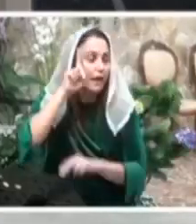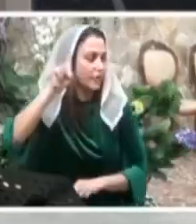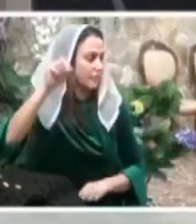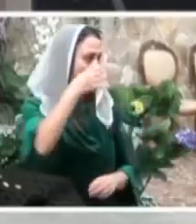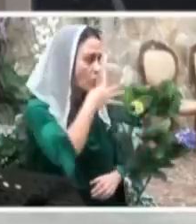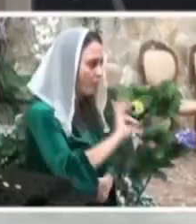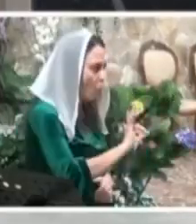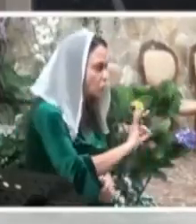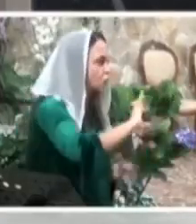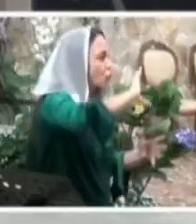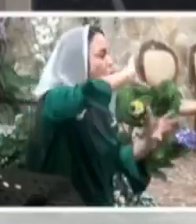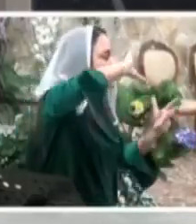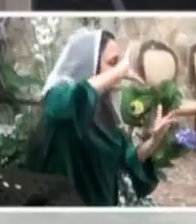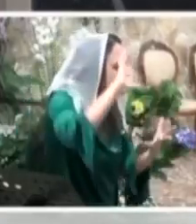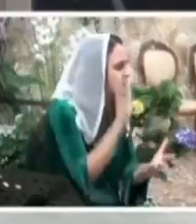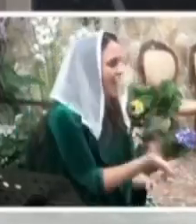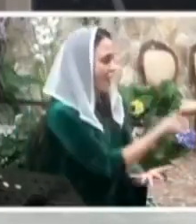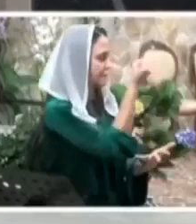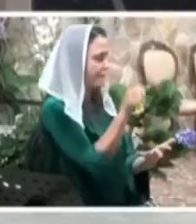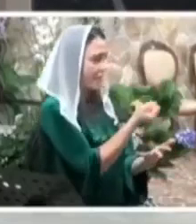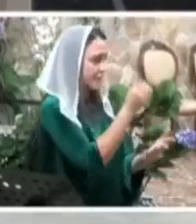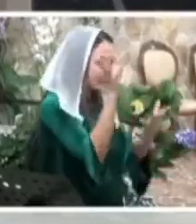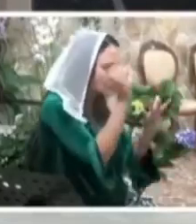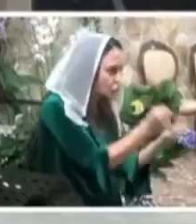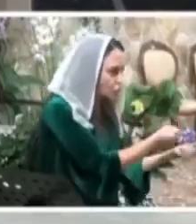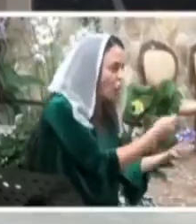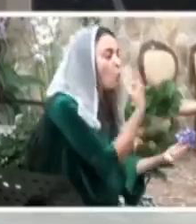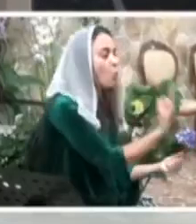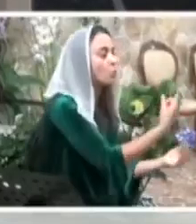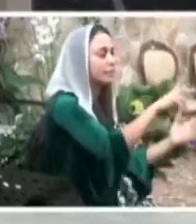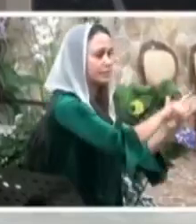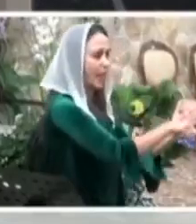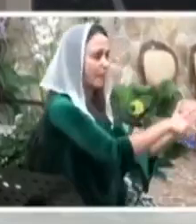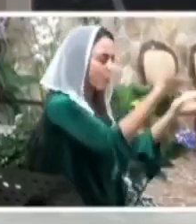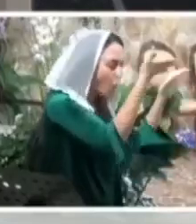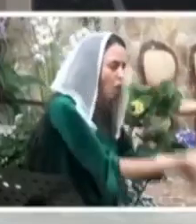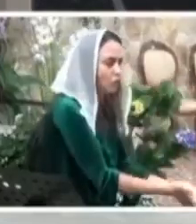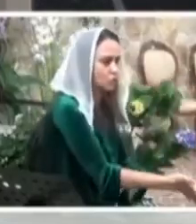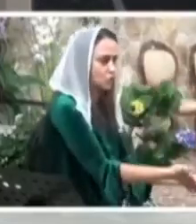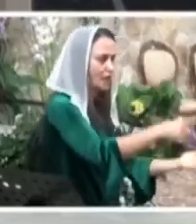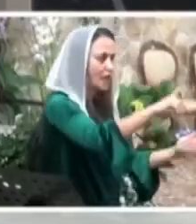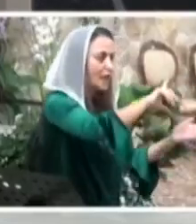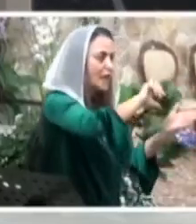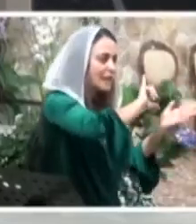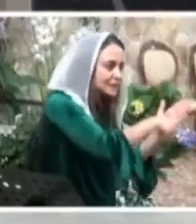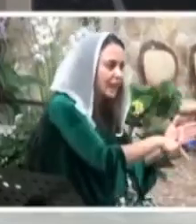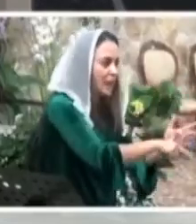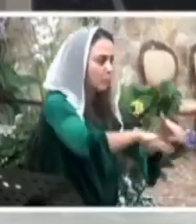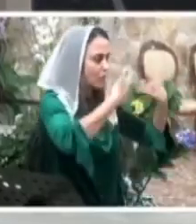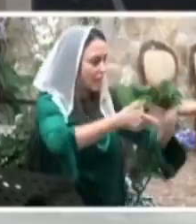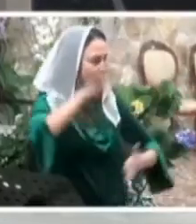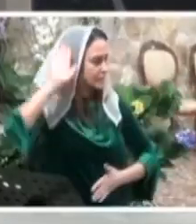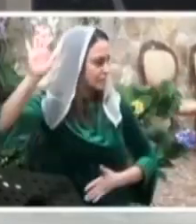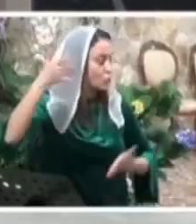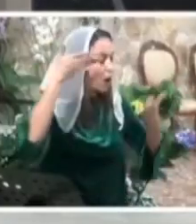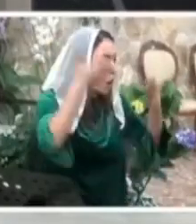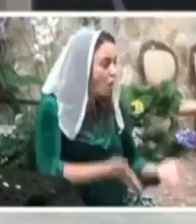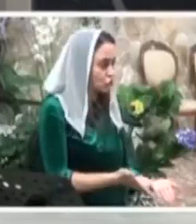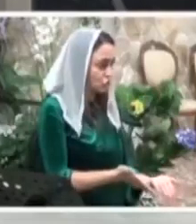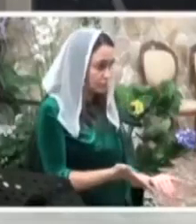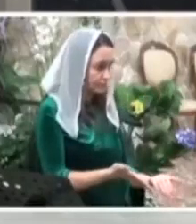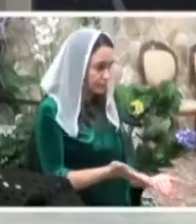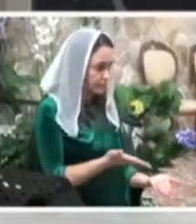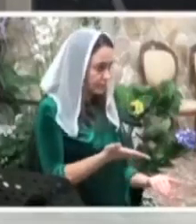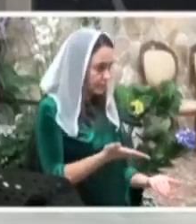per scampare l'ira a venire. C'è un tempo, oggi è il tempo della grazia. Se il